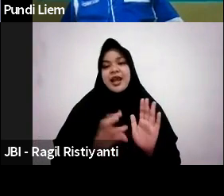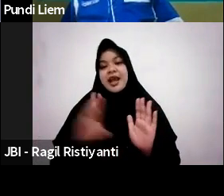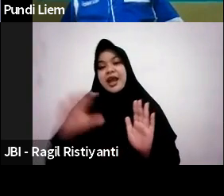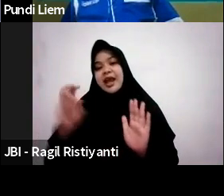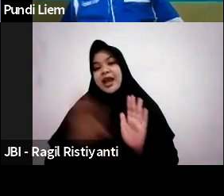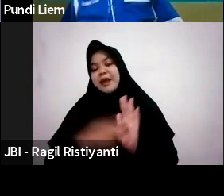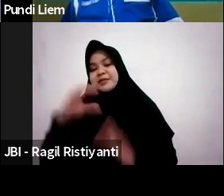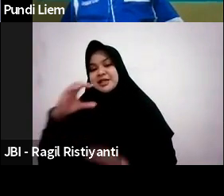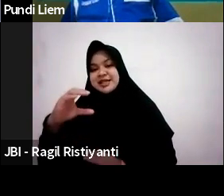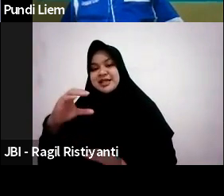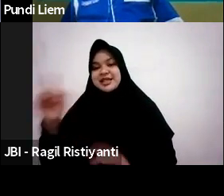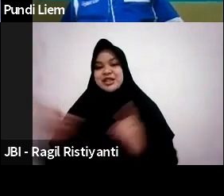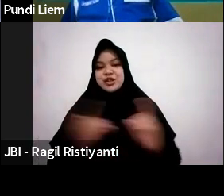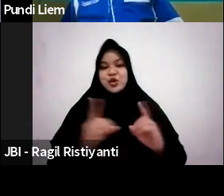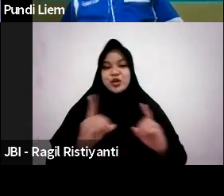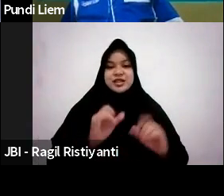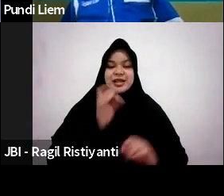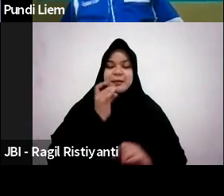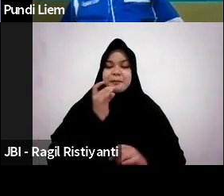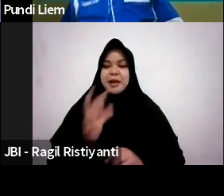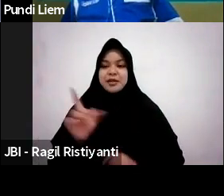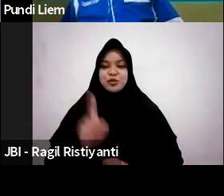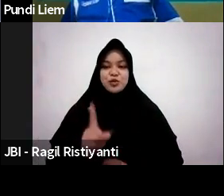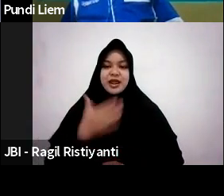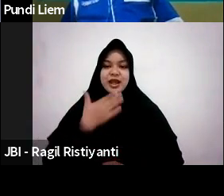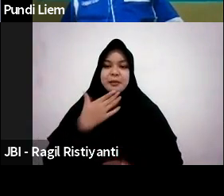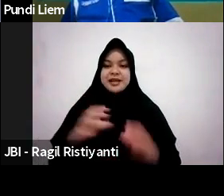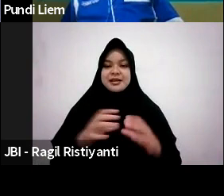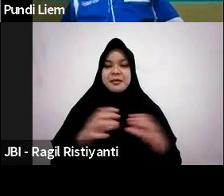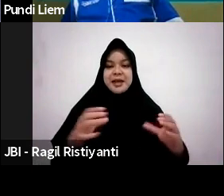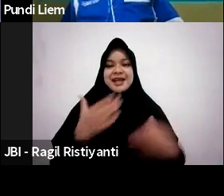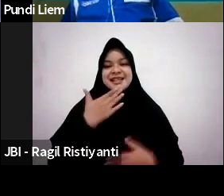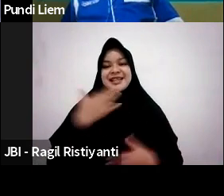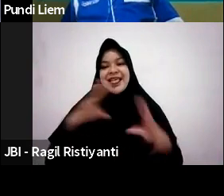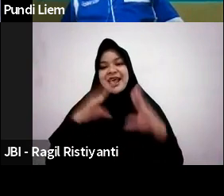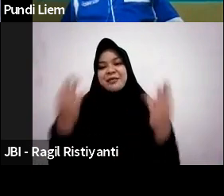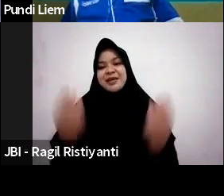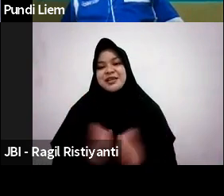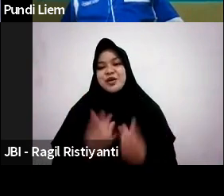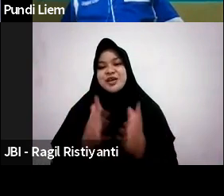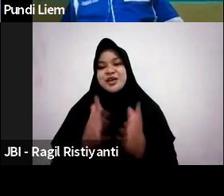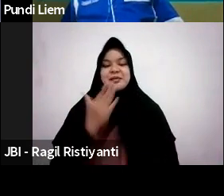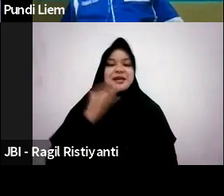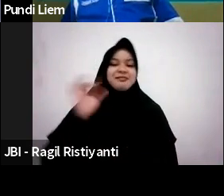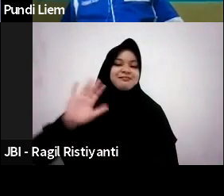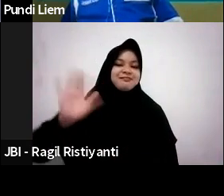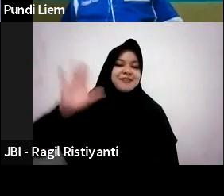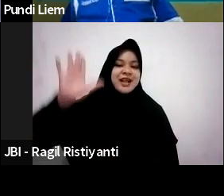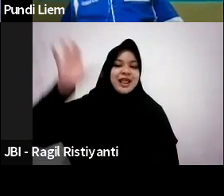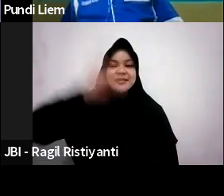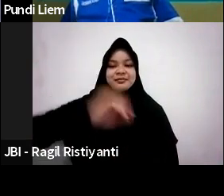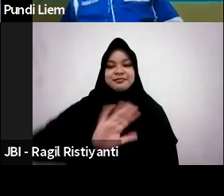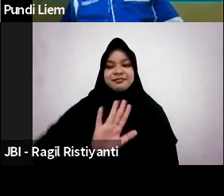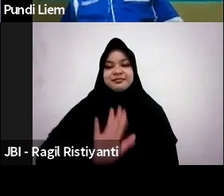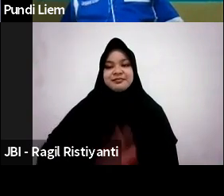pleno pada hari ini pamit undur Jadi terima kasih banyak dan salam inklusif Selamat malam semuanya salam